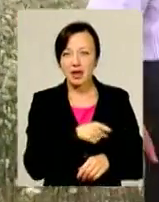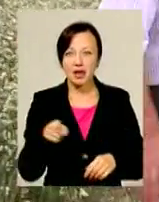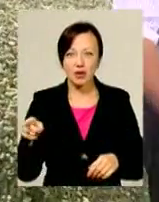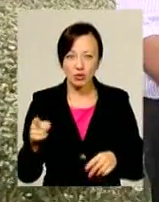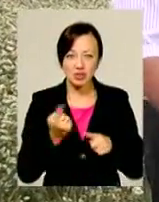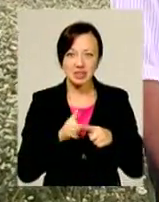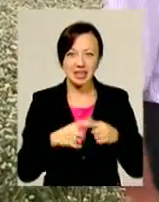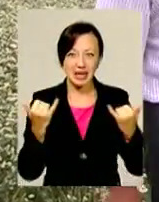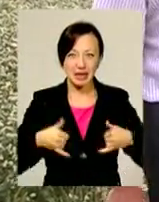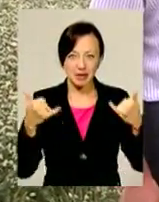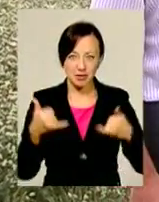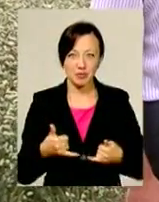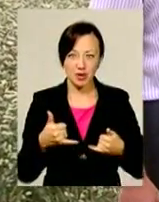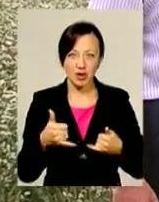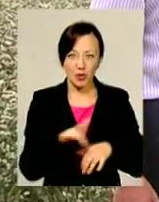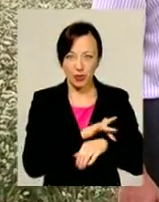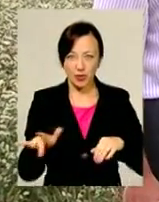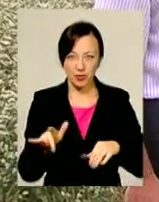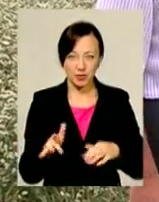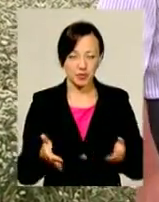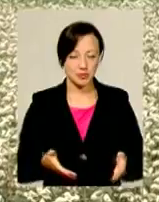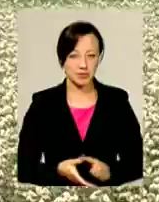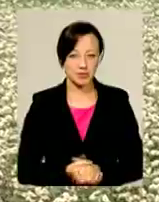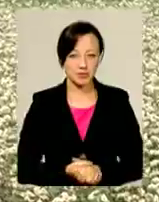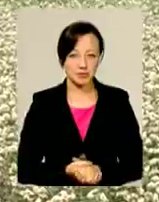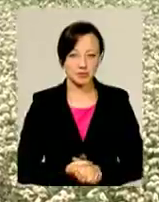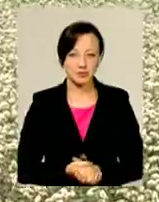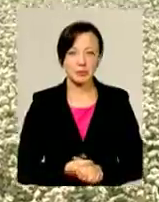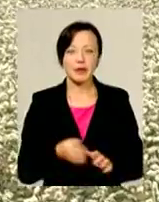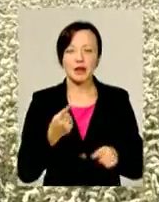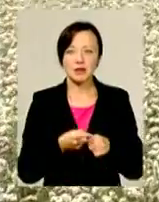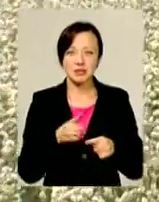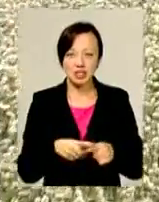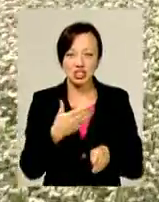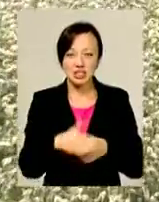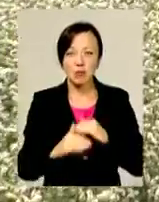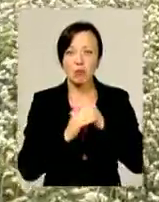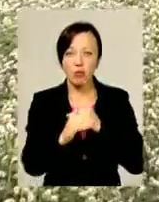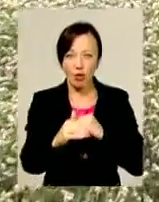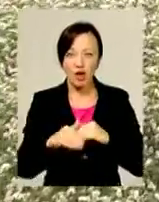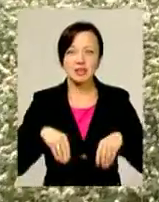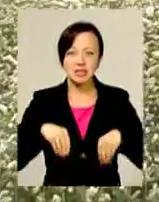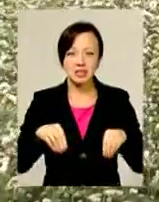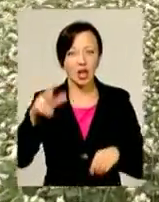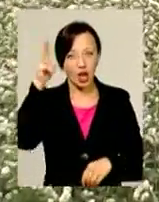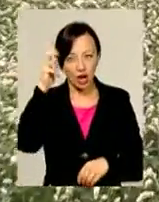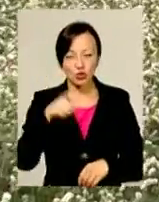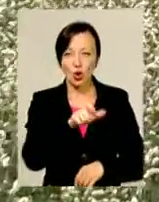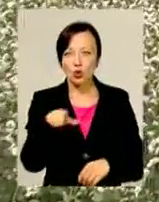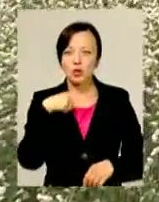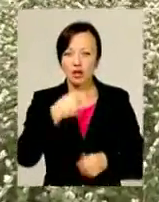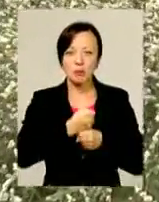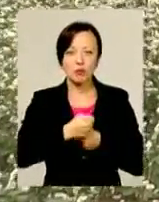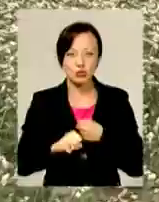піврозпаду діючої речовини гербіцида. А ось цей шмат поля орендарі засіяли гречкою. Люди кажуть,